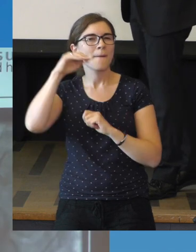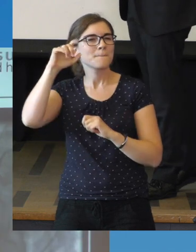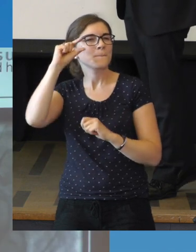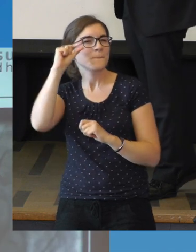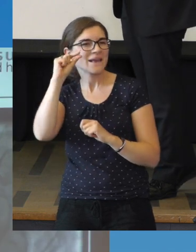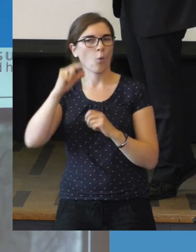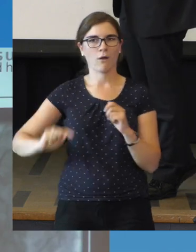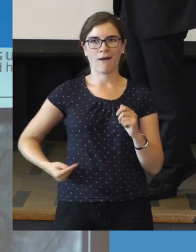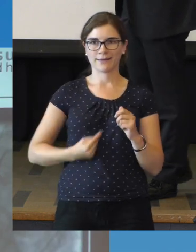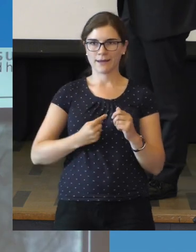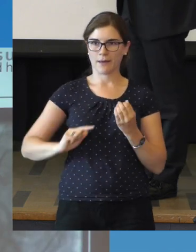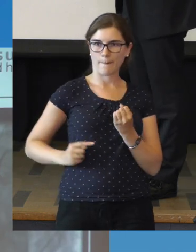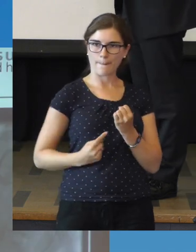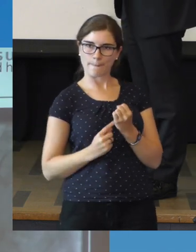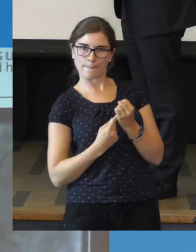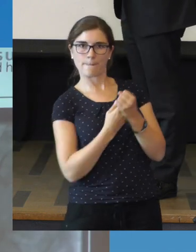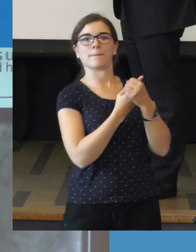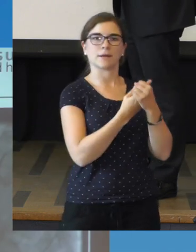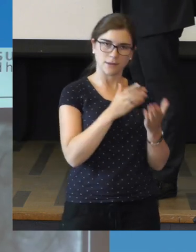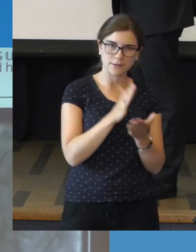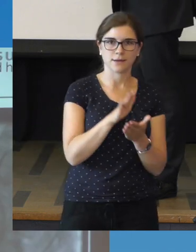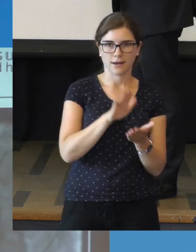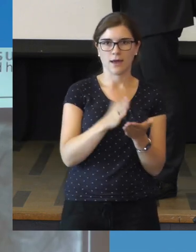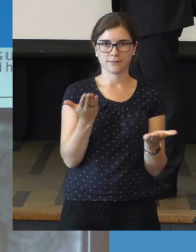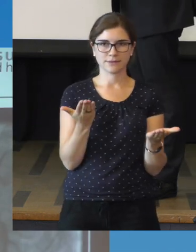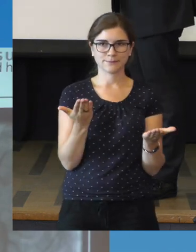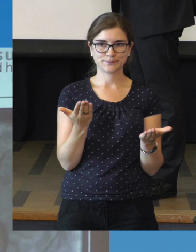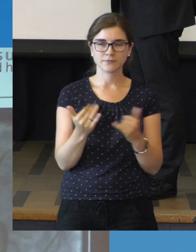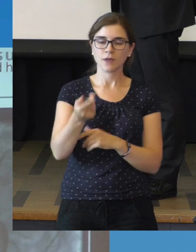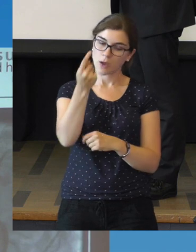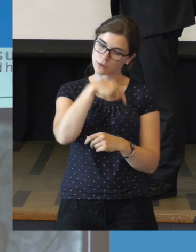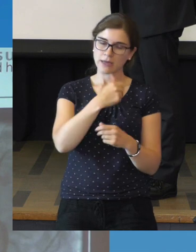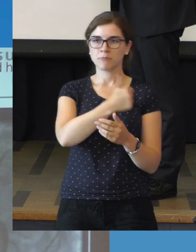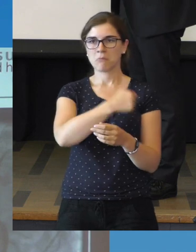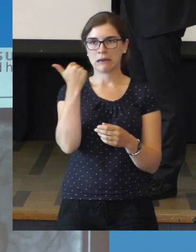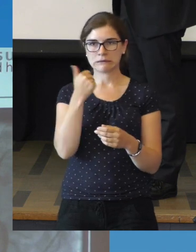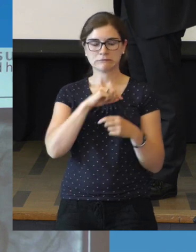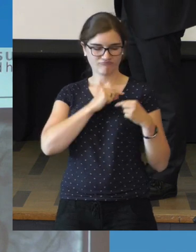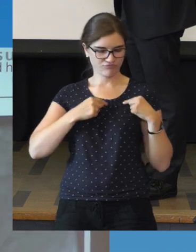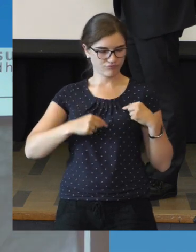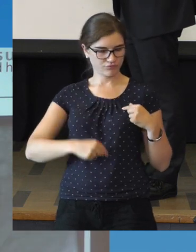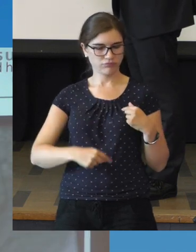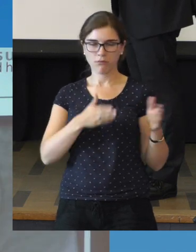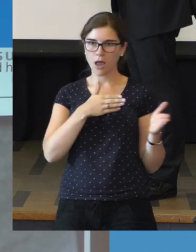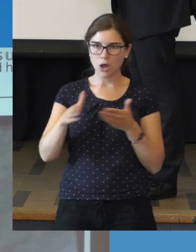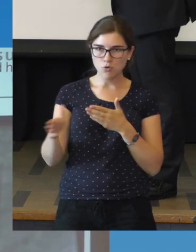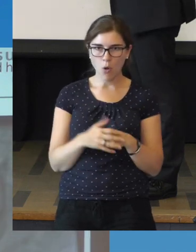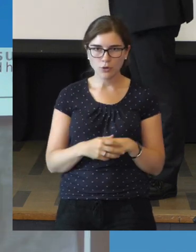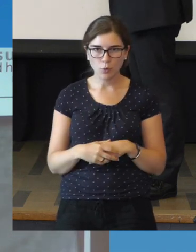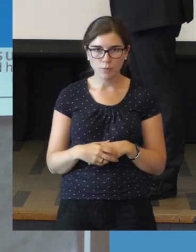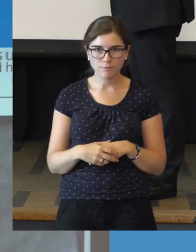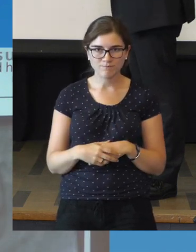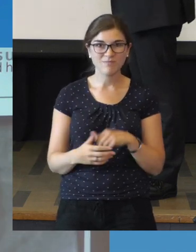vorführen. Und hier sehen Sie einen Film, wo die linke Herzkranzarterie in Ordnung ist, aber, ich hoffe, die Filme laufen, die